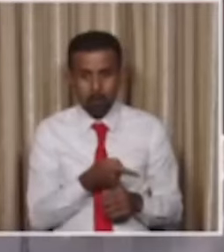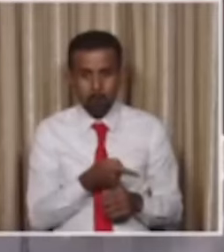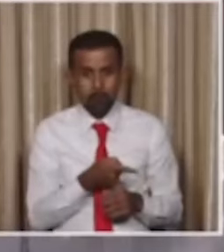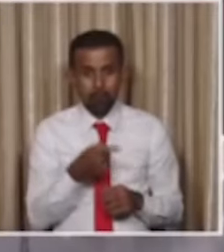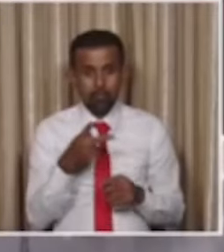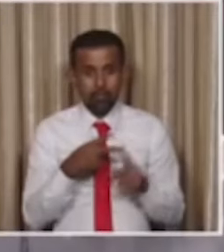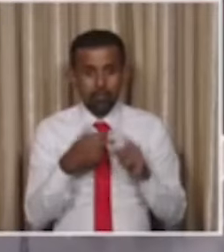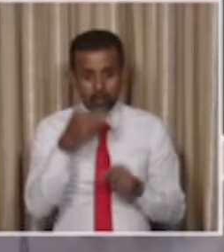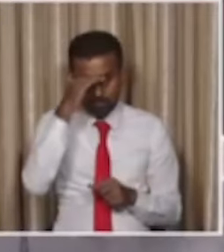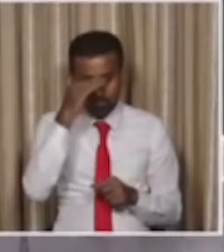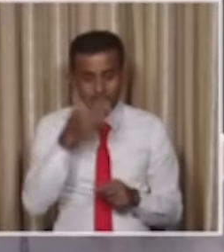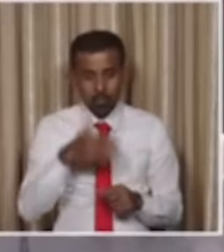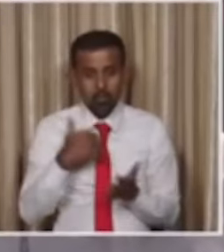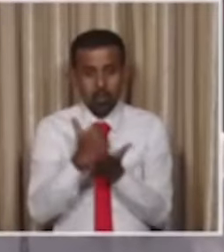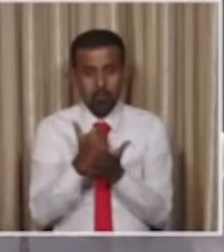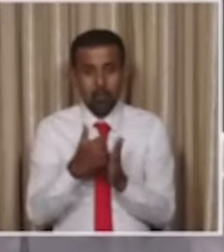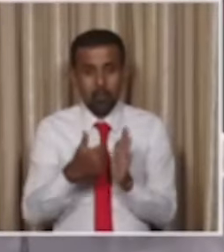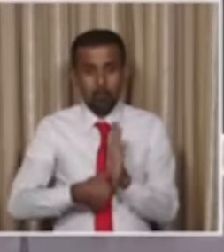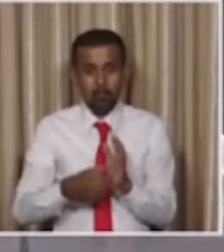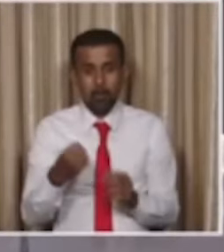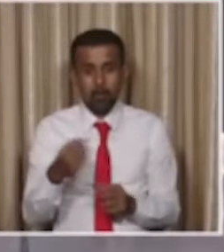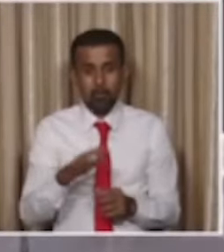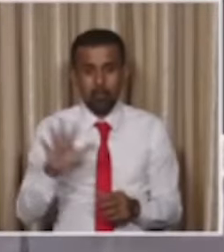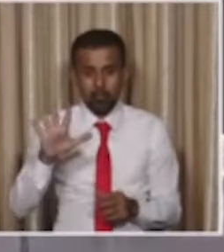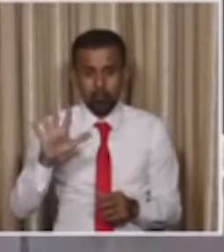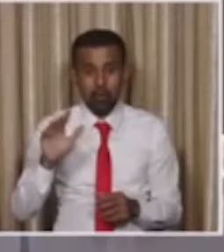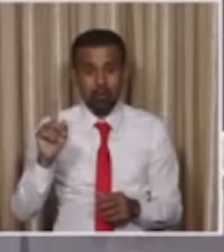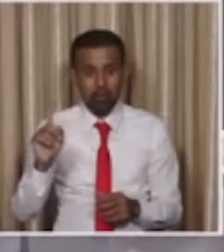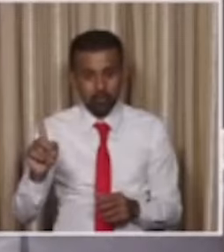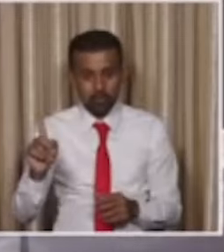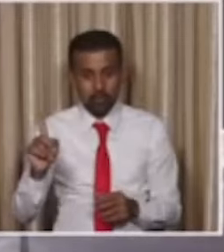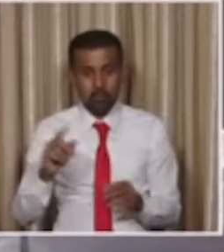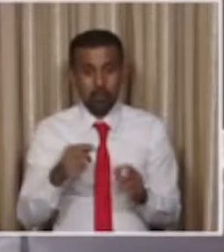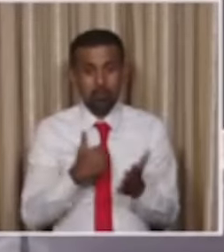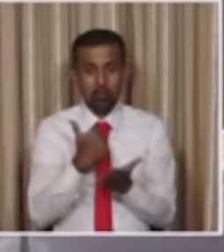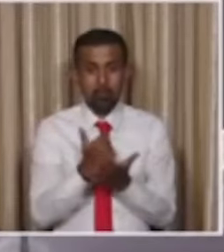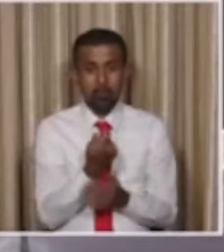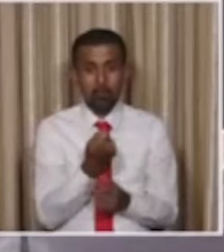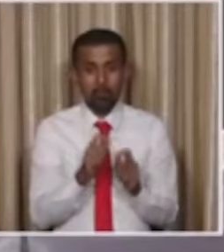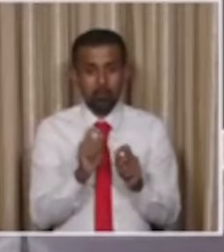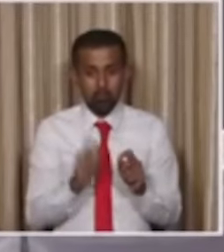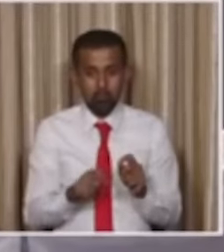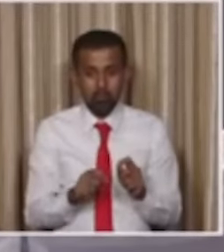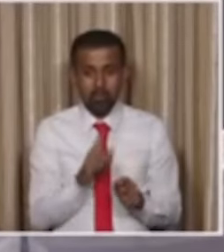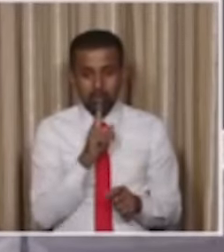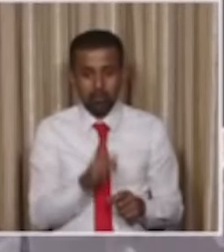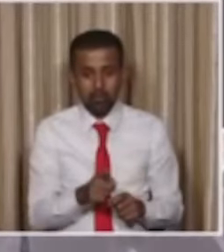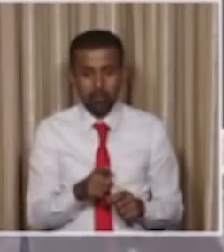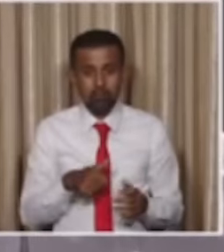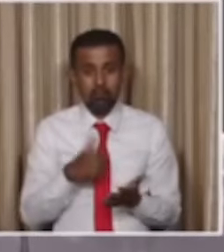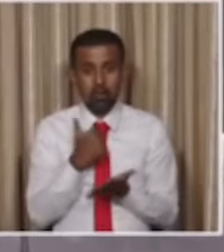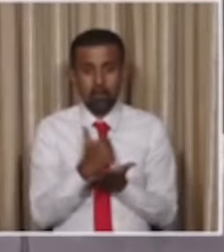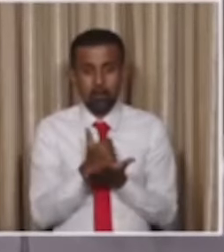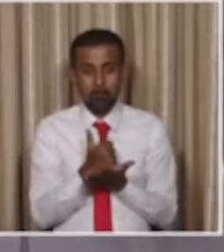නියෝජ්‍ය කතානායකතුමනි, මේ මහ බැංකු පනතේ අංක 5.1 වගන්තිය මහ බැංකුවේ මුදල් මණ්ඩලය කියවන්නේ මහ